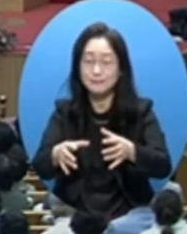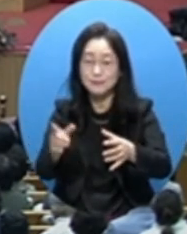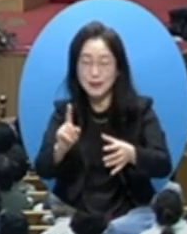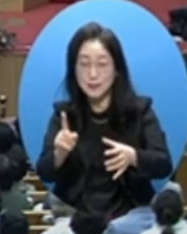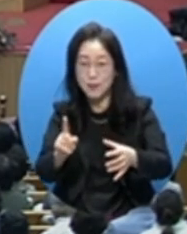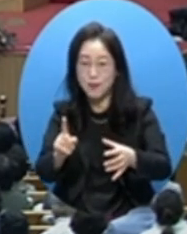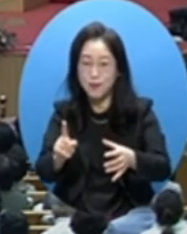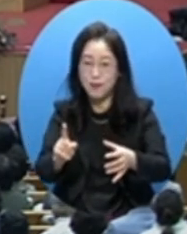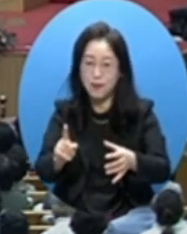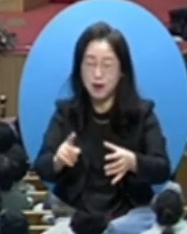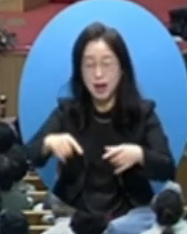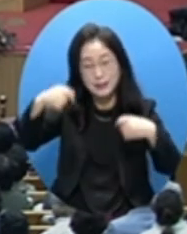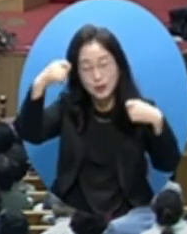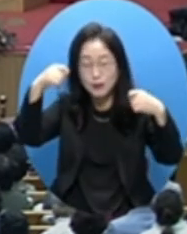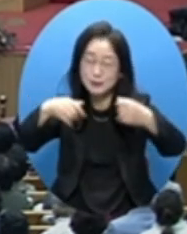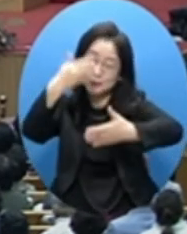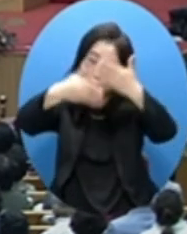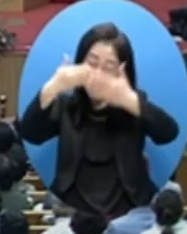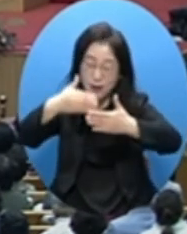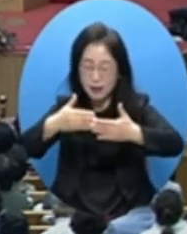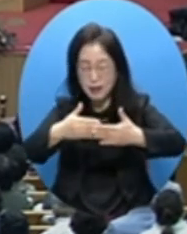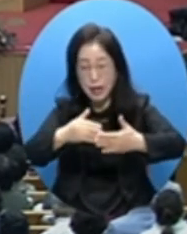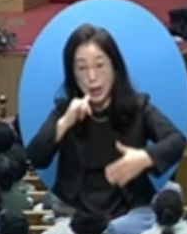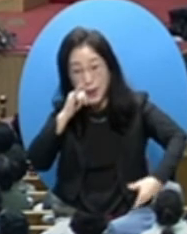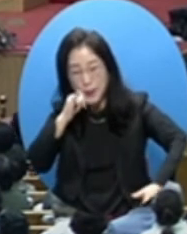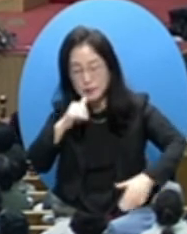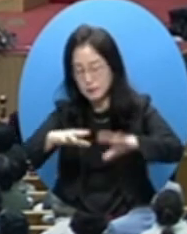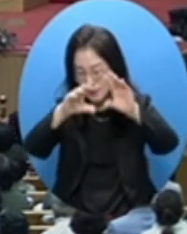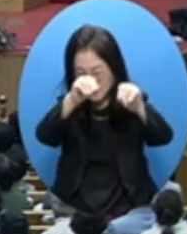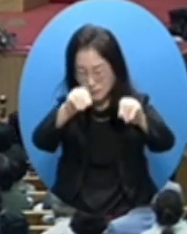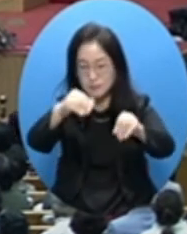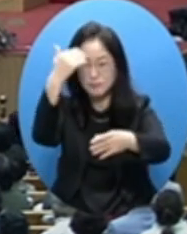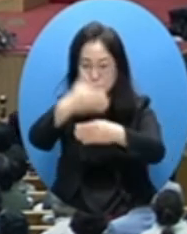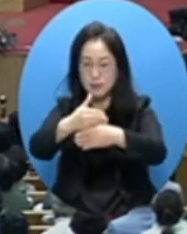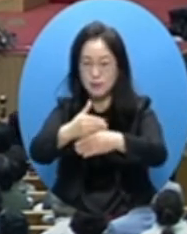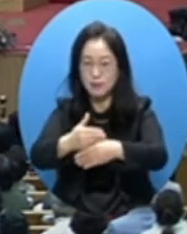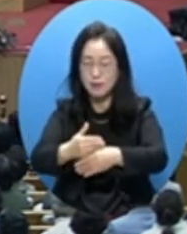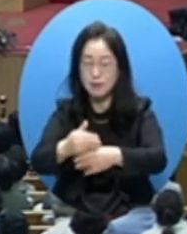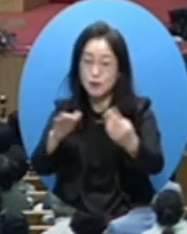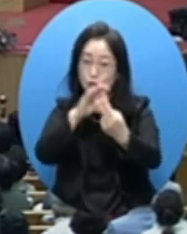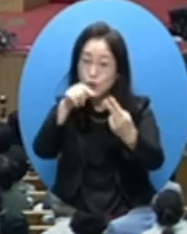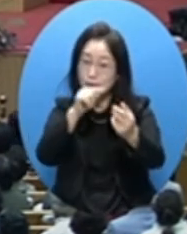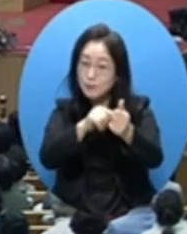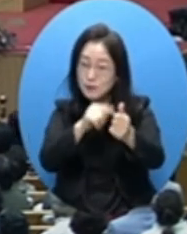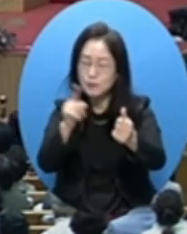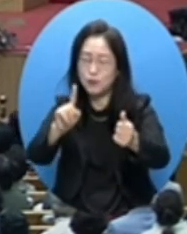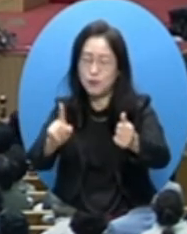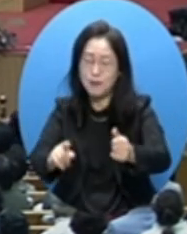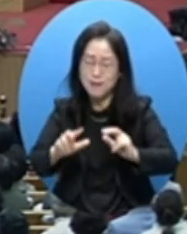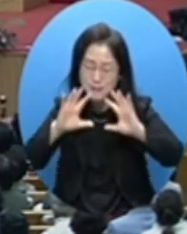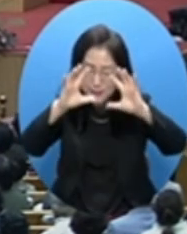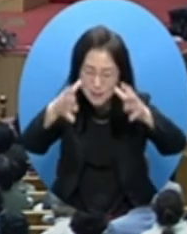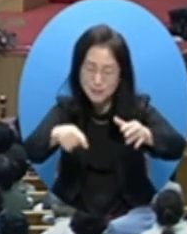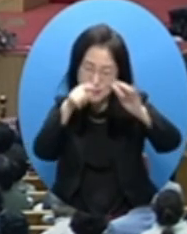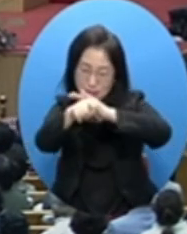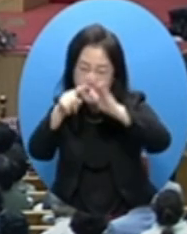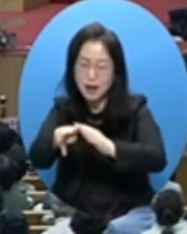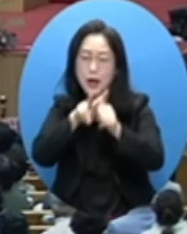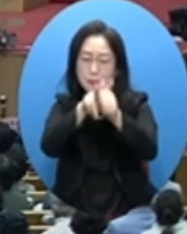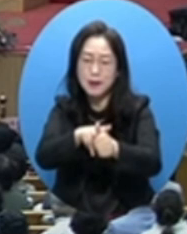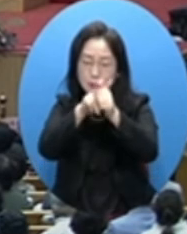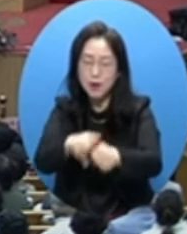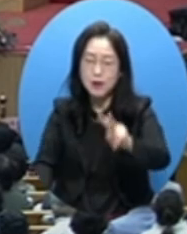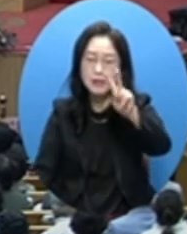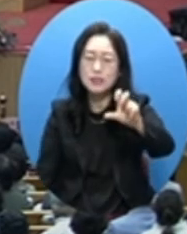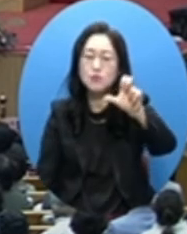연극을 하고 하던 그런 극장들이 다 문을 닫았습니다 요네 세례는 세계는 내 교구다 하면서 일생도가 말을 타고 다니면서 25만